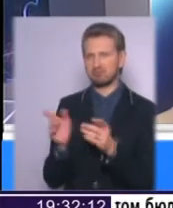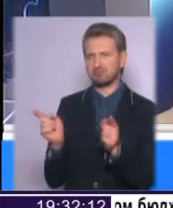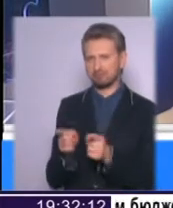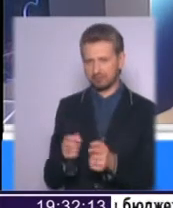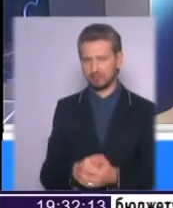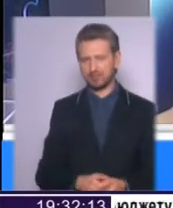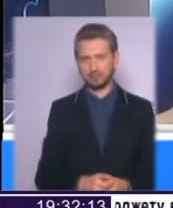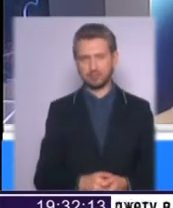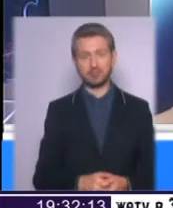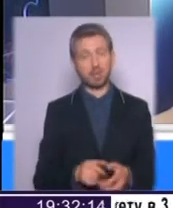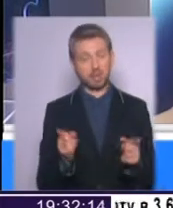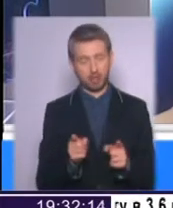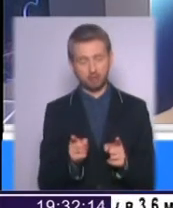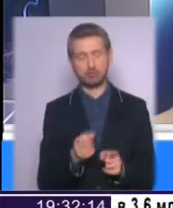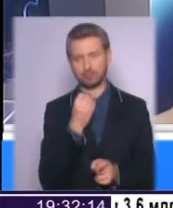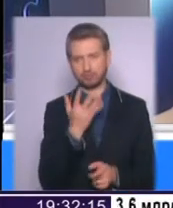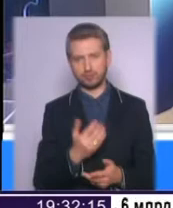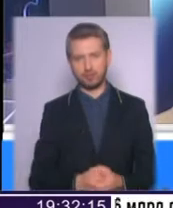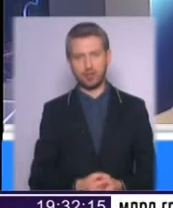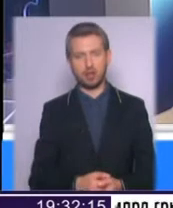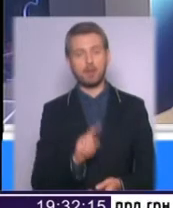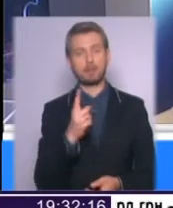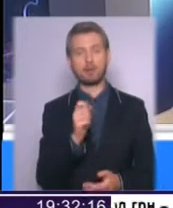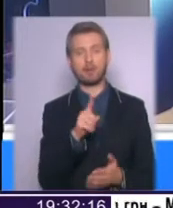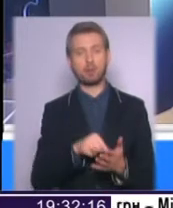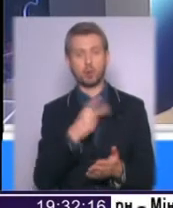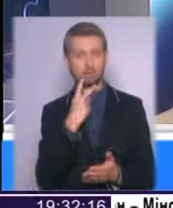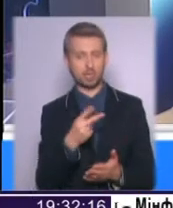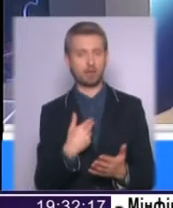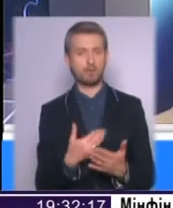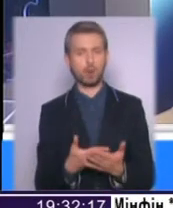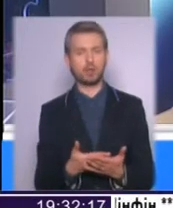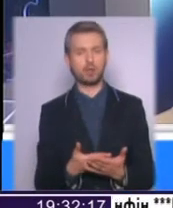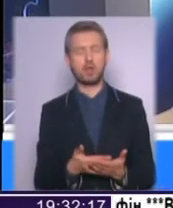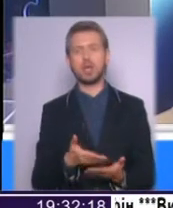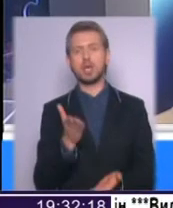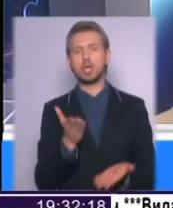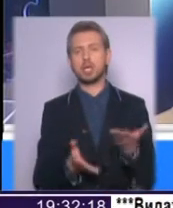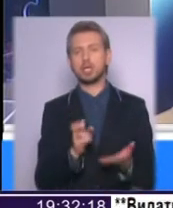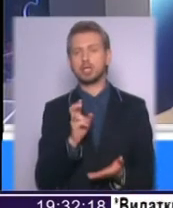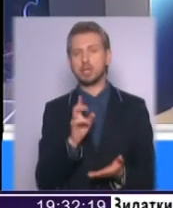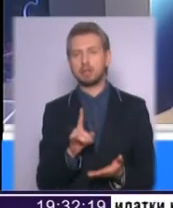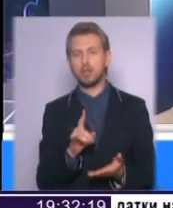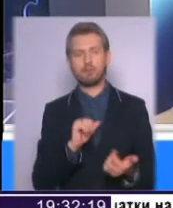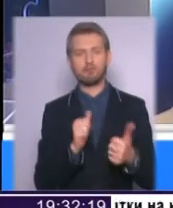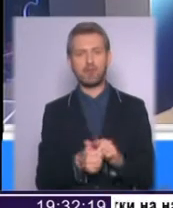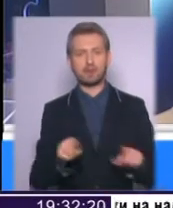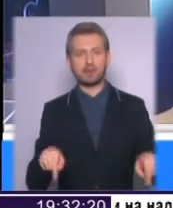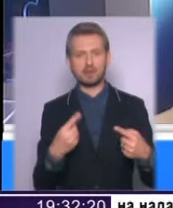Ну, лаконічно, є. От, перший вопрос. Смотрите, от, якщо б вмісто створення